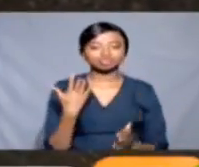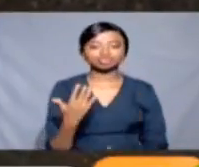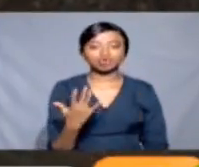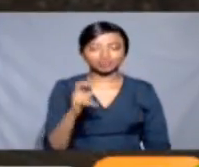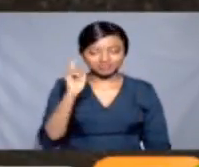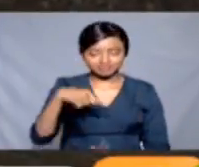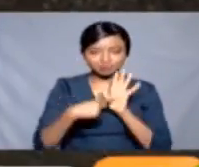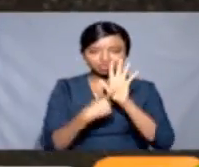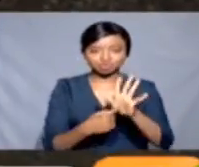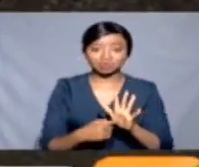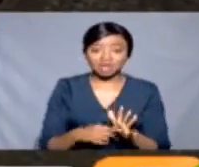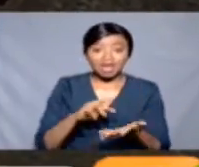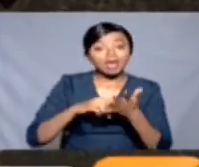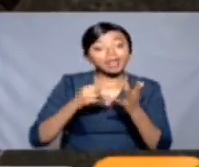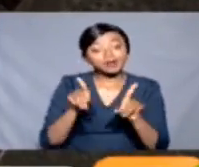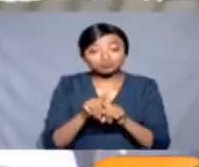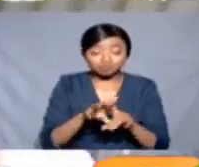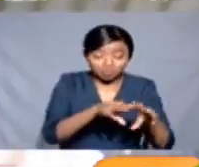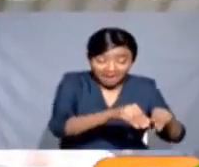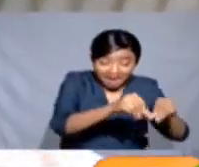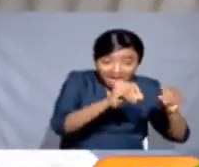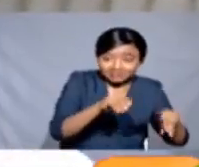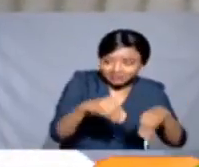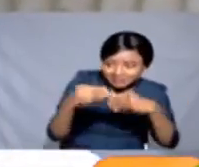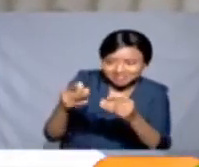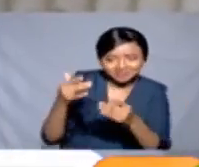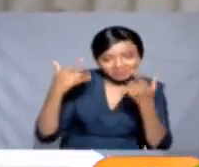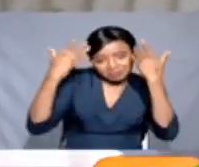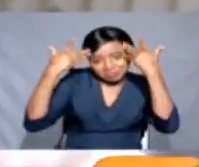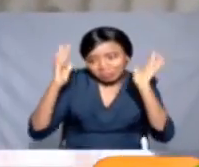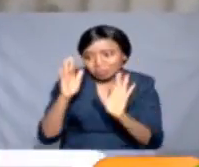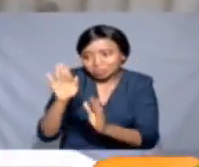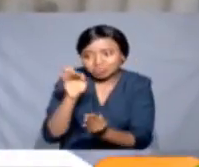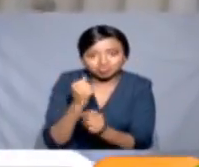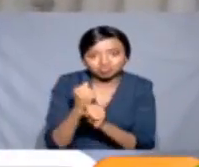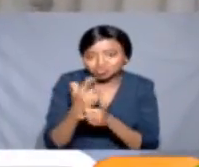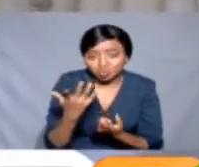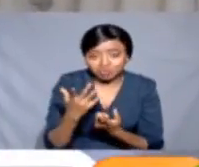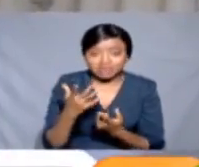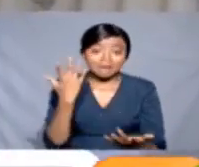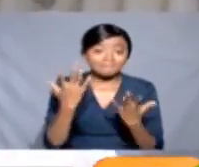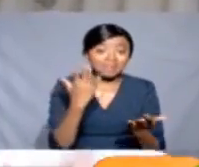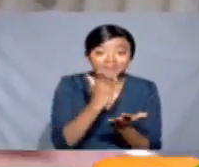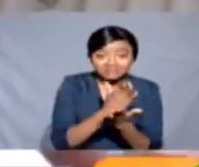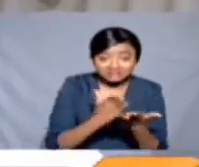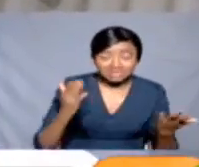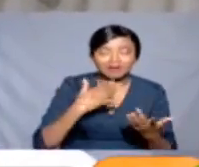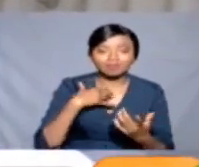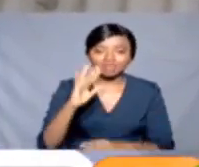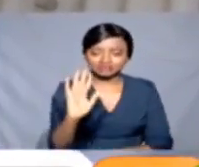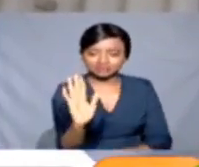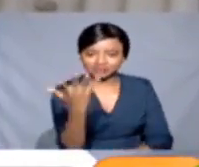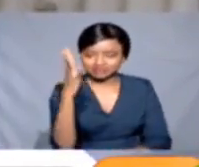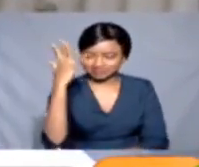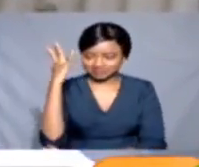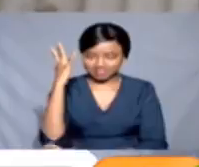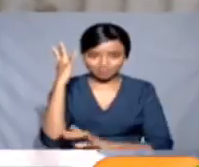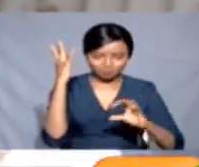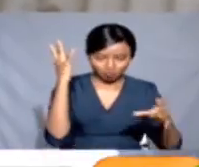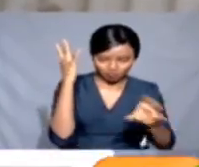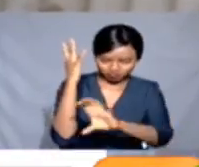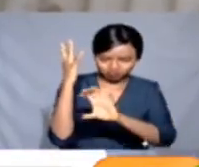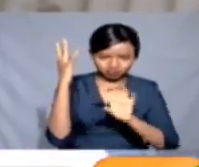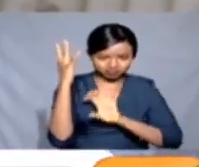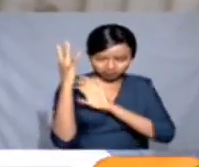what to do with the ashes. Those are your things. Wengine wanataka kuweka kwa shamba kwa miti, apandishe miti nayo.